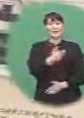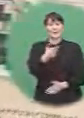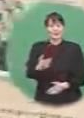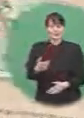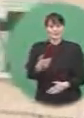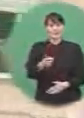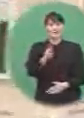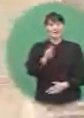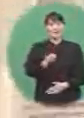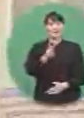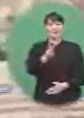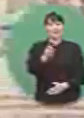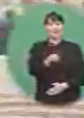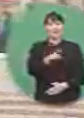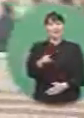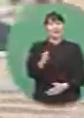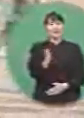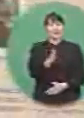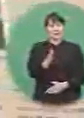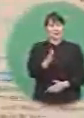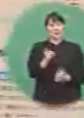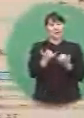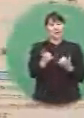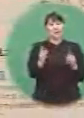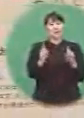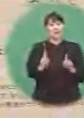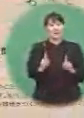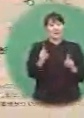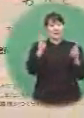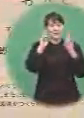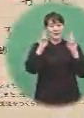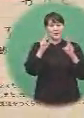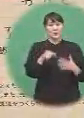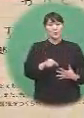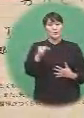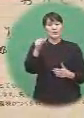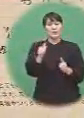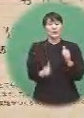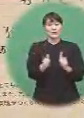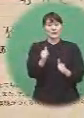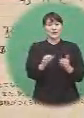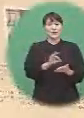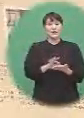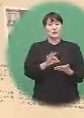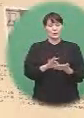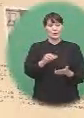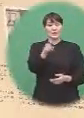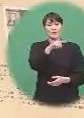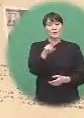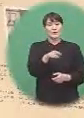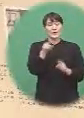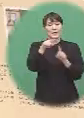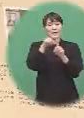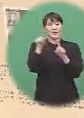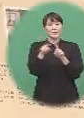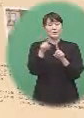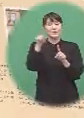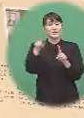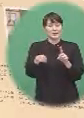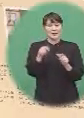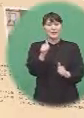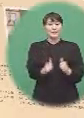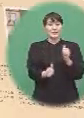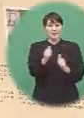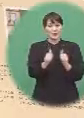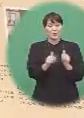23人程度は民間企業の採用試験で活用されるspi 試験を1次試験に導入し